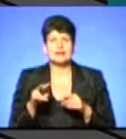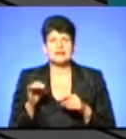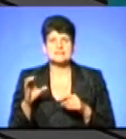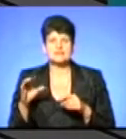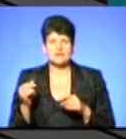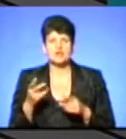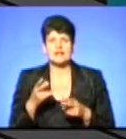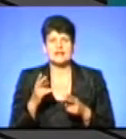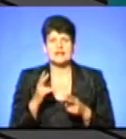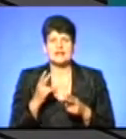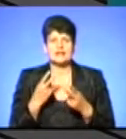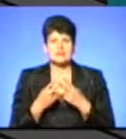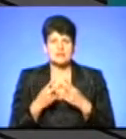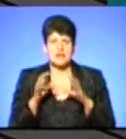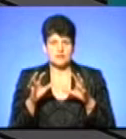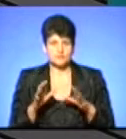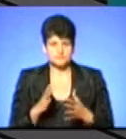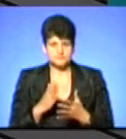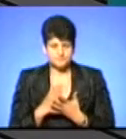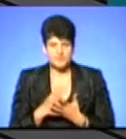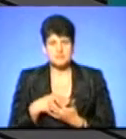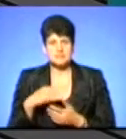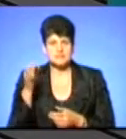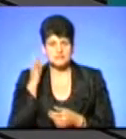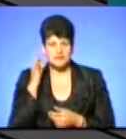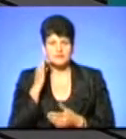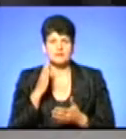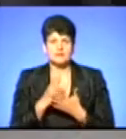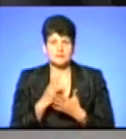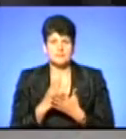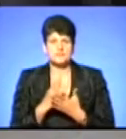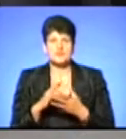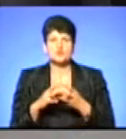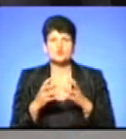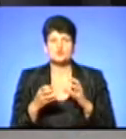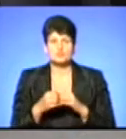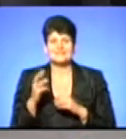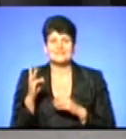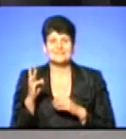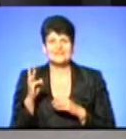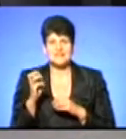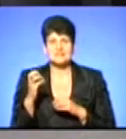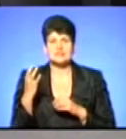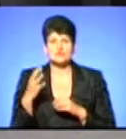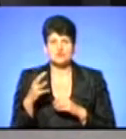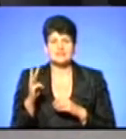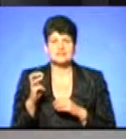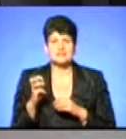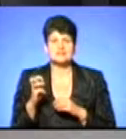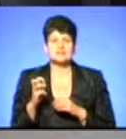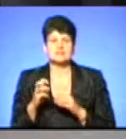кримінальний кодекс, так, ми тут згадали, але і ці суми 340, 1360.